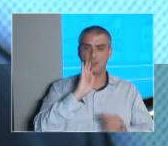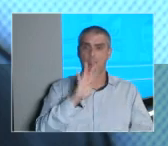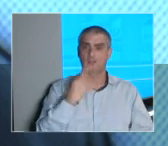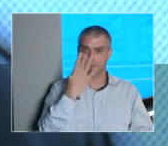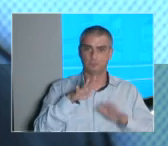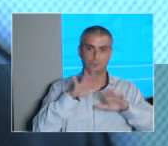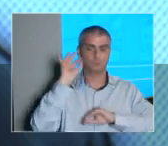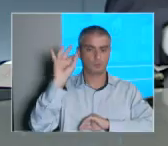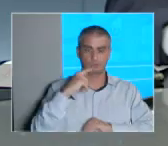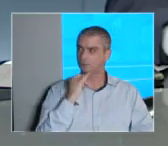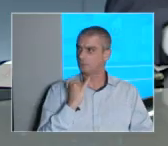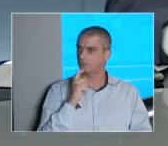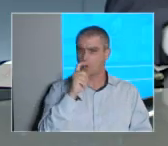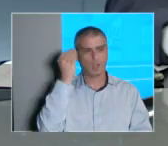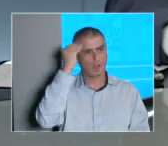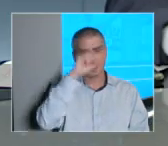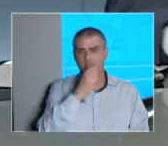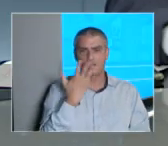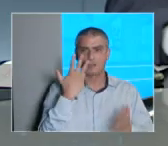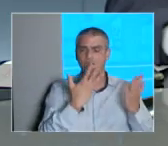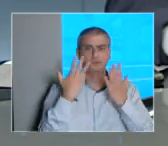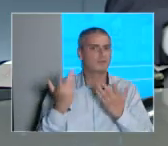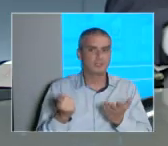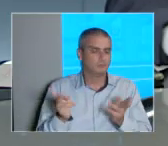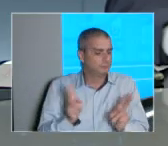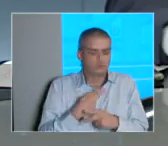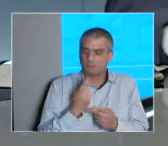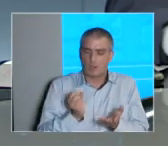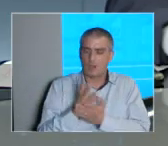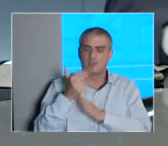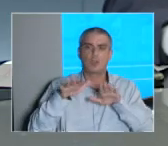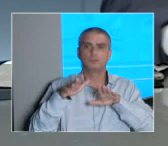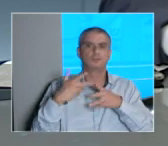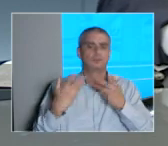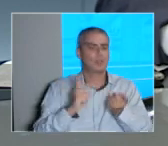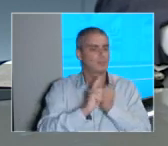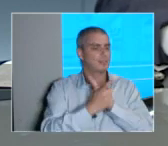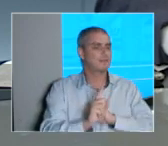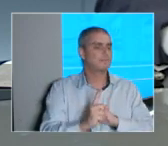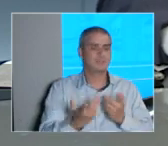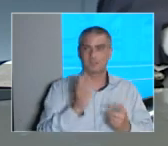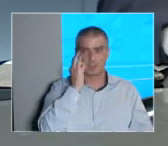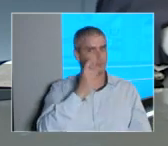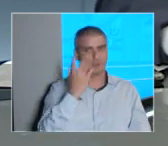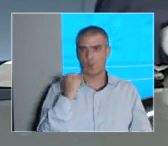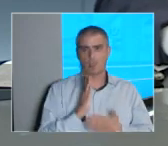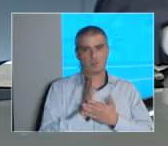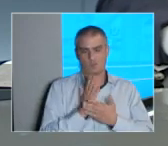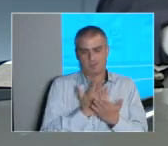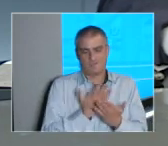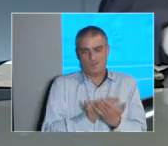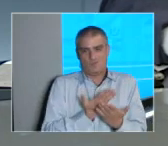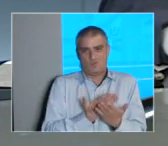4 שנים לממשלתו. אולי הלקח שלמדנו מ-99 זה שאי אפשר להדיח ראש ממשלה כשאין לך אלטרנטיבה, ואהוד ברק אז לא היה בשל, זה